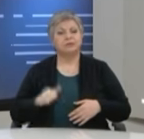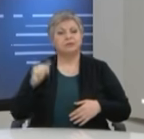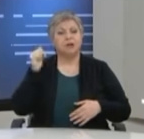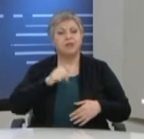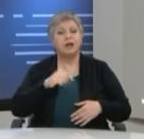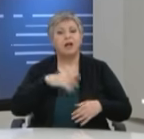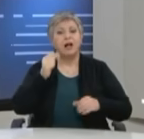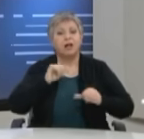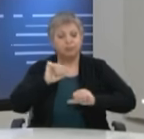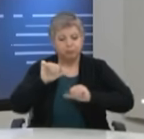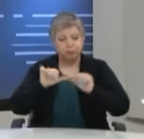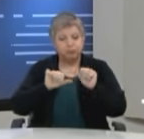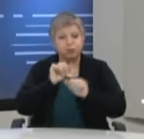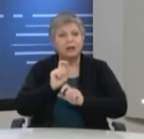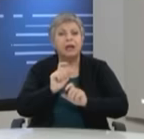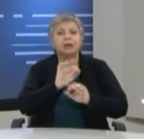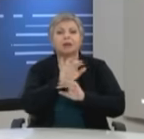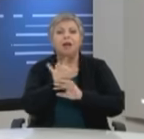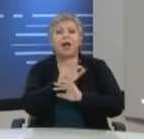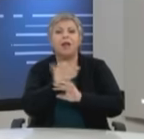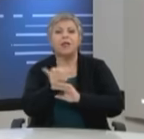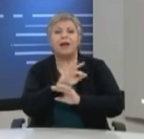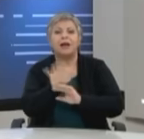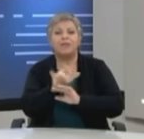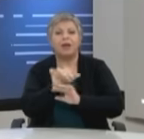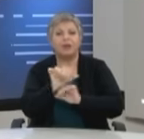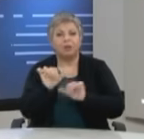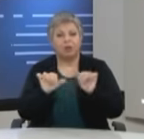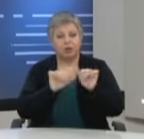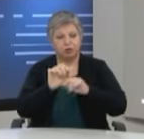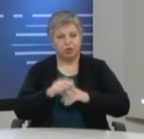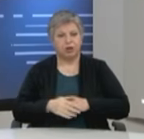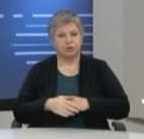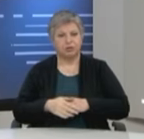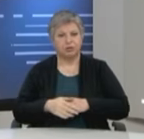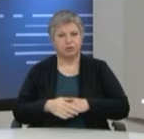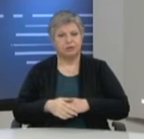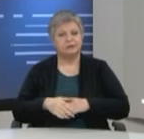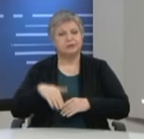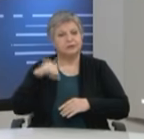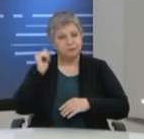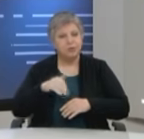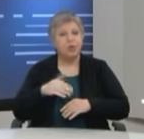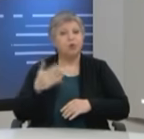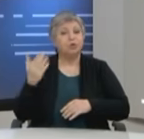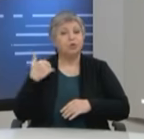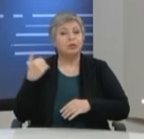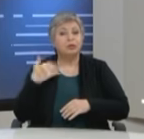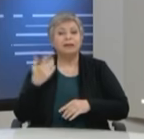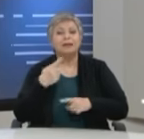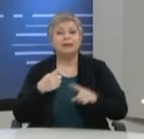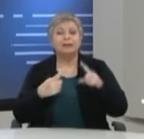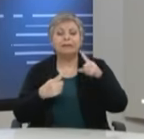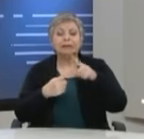στοιχείων στο λατινικό αλφάβητο για λόγους τυποποίησης. Ήταν μία απολύτως τεχνική διάσκεψη,